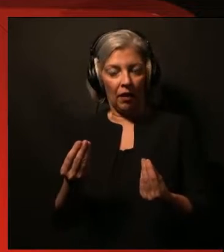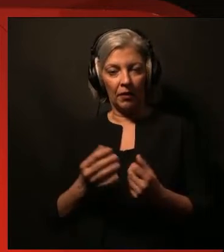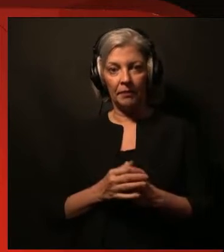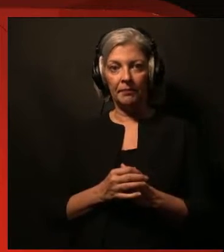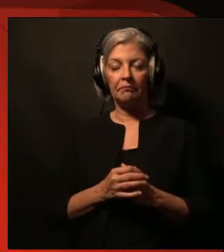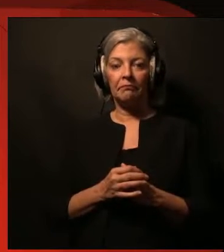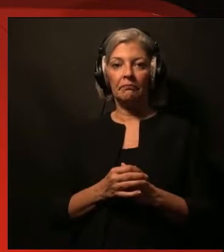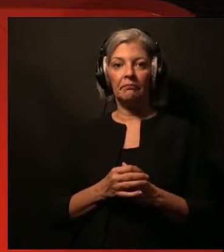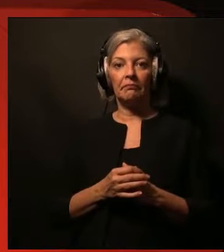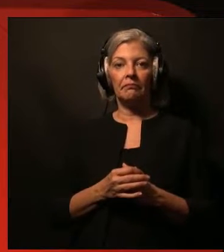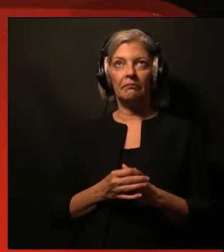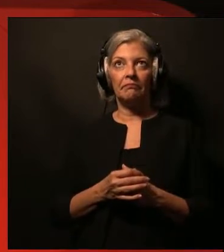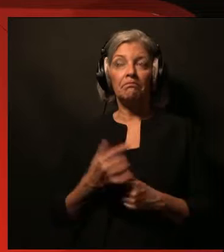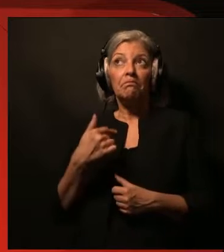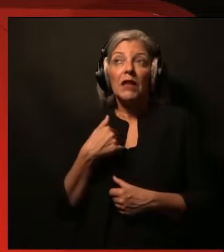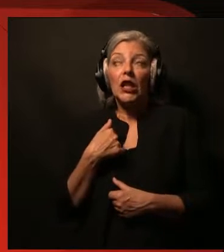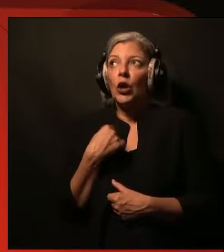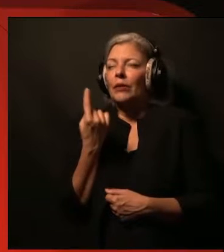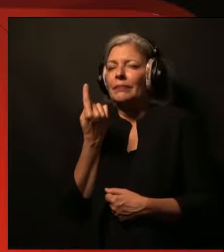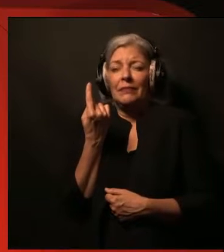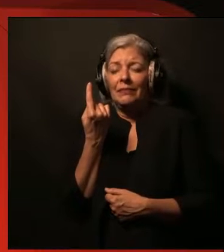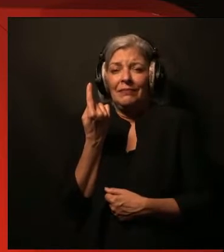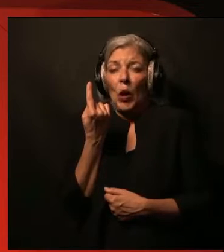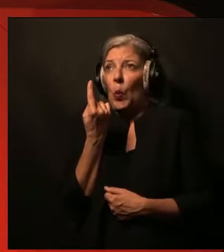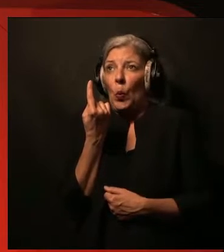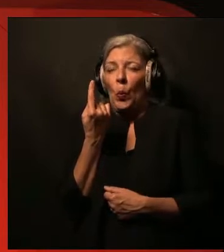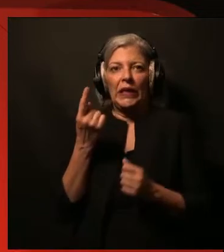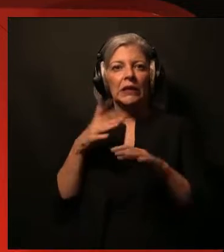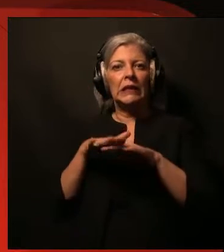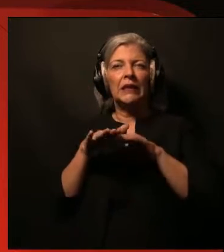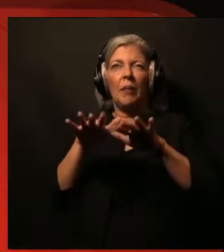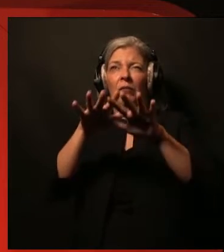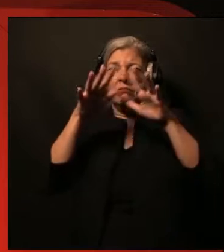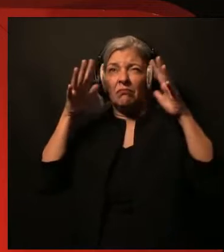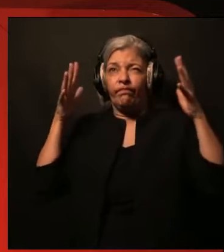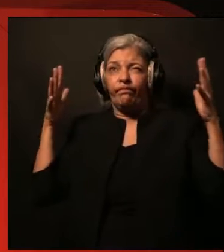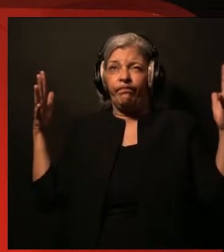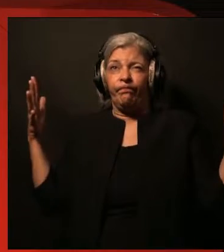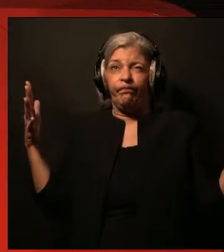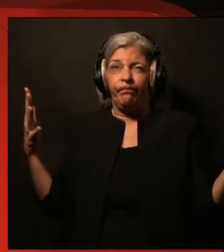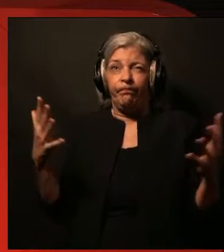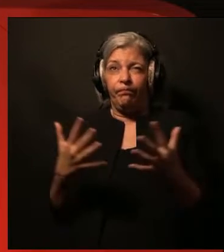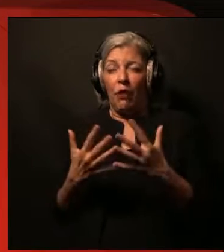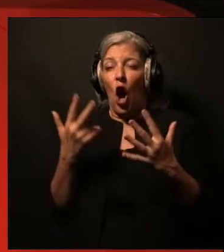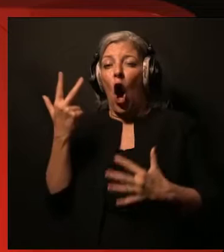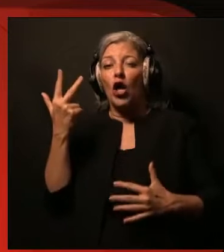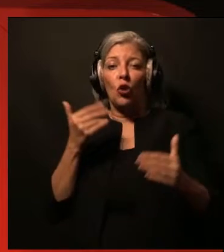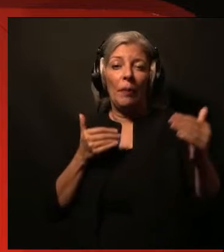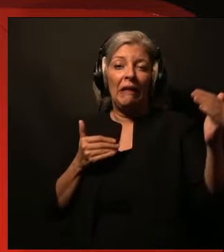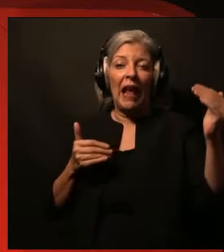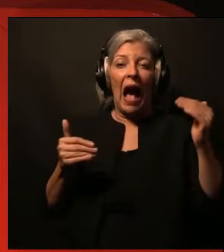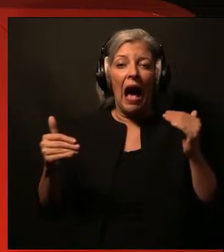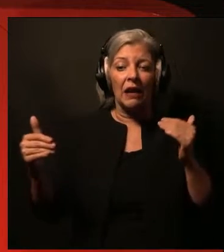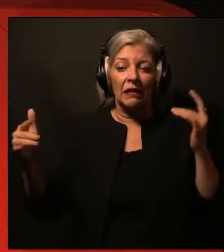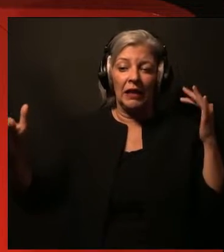cosa posso io singola molecola di un sistema composto da 8 miliardi di molecole